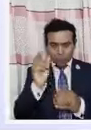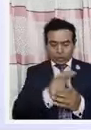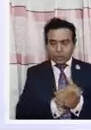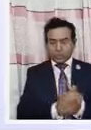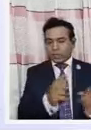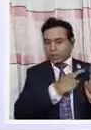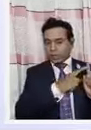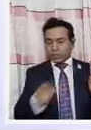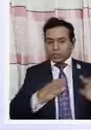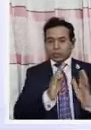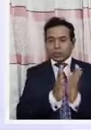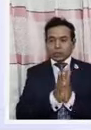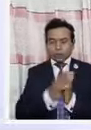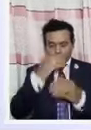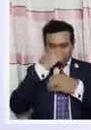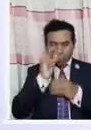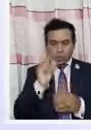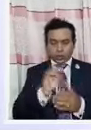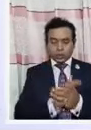10,935টি